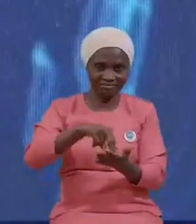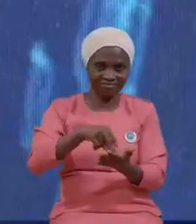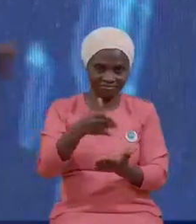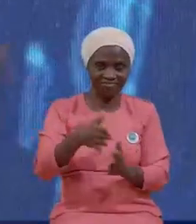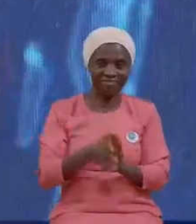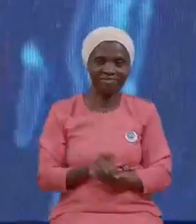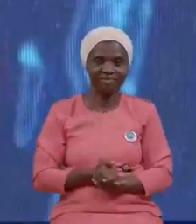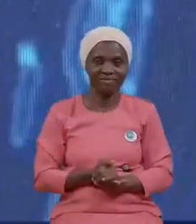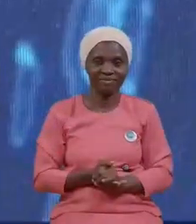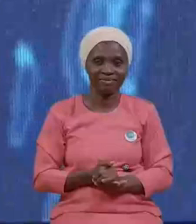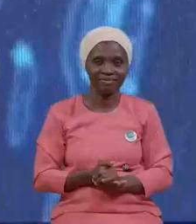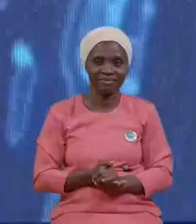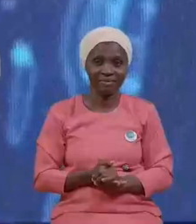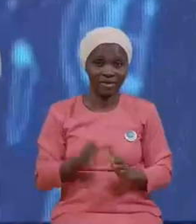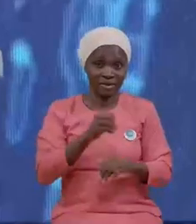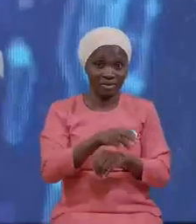Nos conseillers viennent